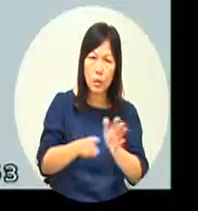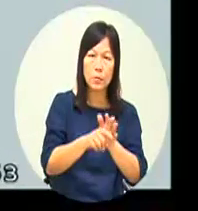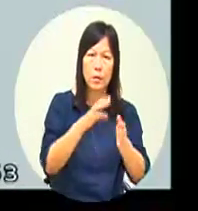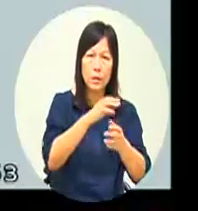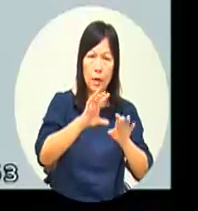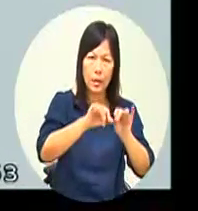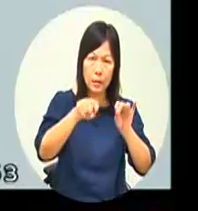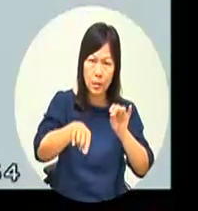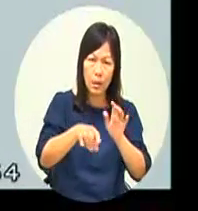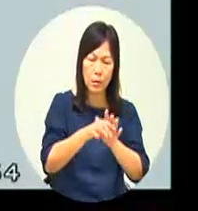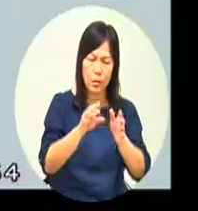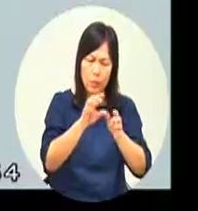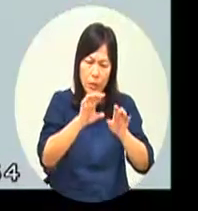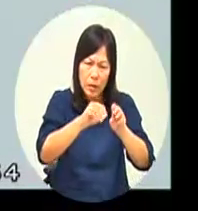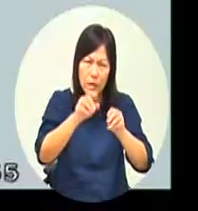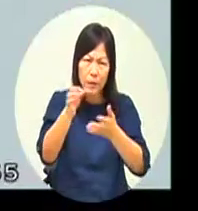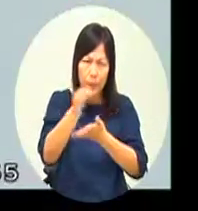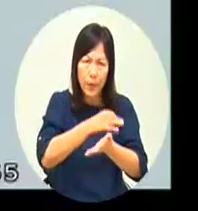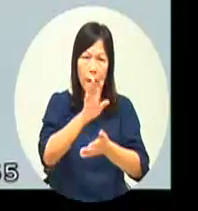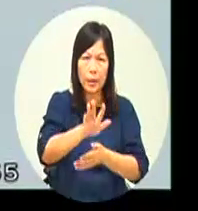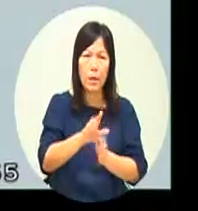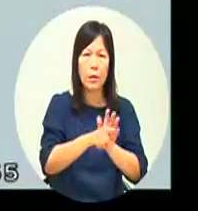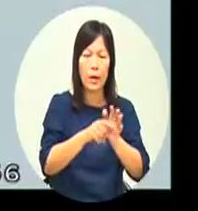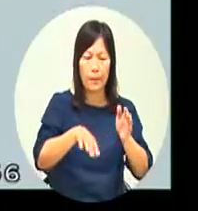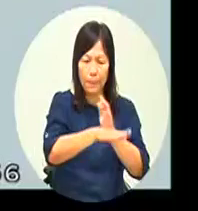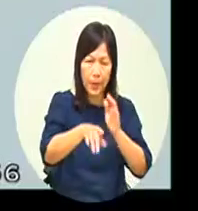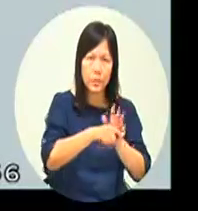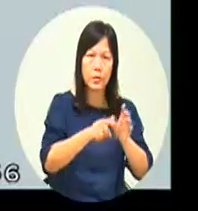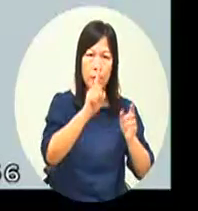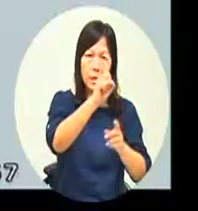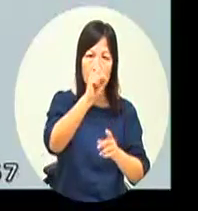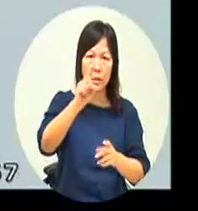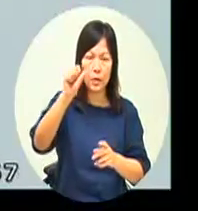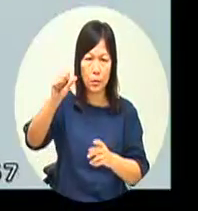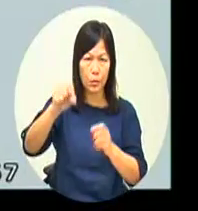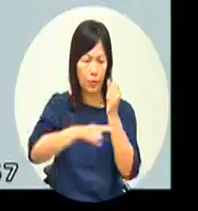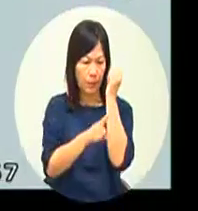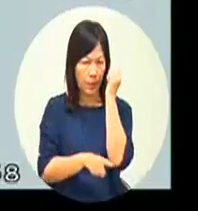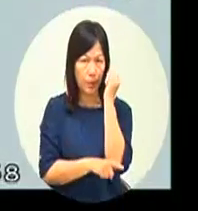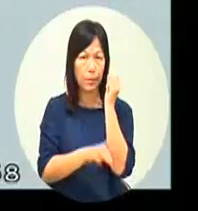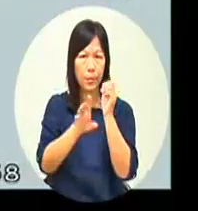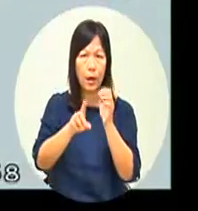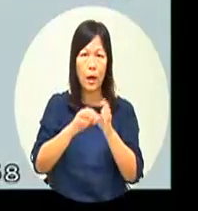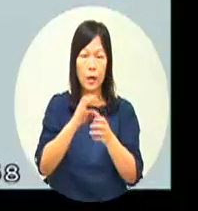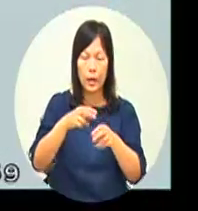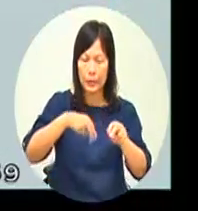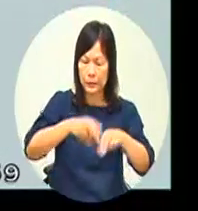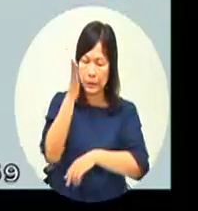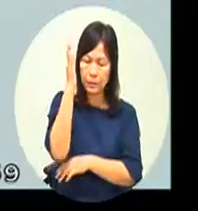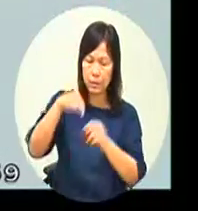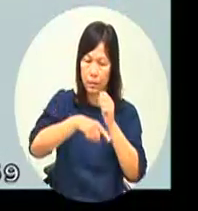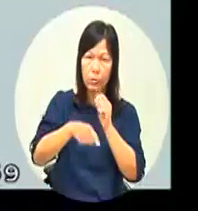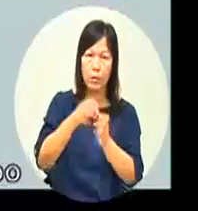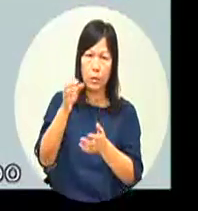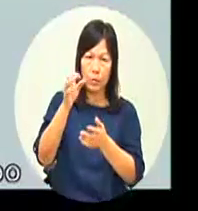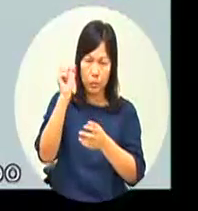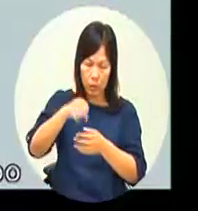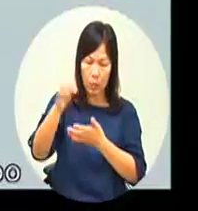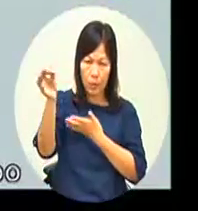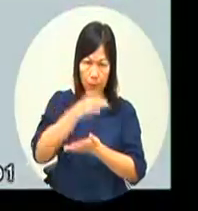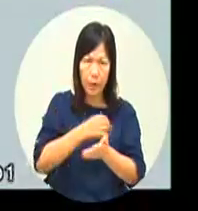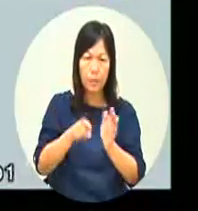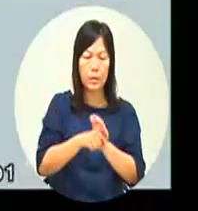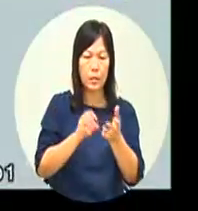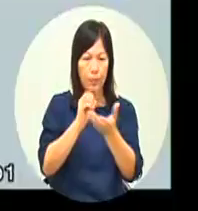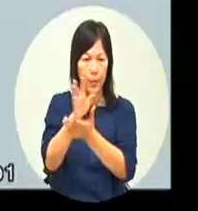3510-12D号一比四有机林地让售案，面积为115平方公尺，业经行政院准予出售，报请备